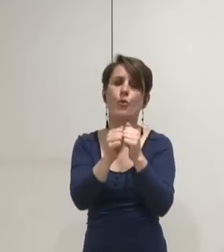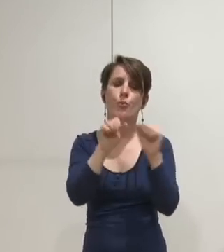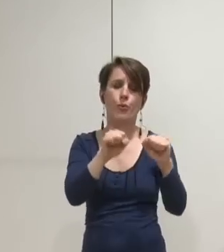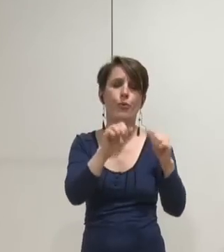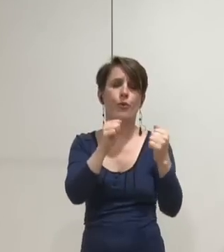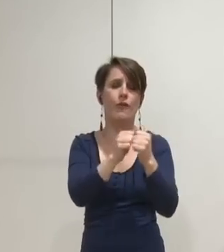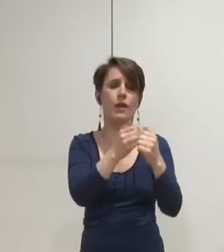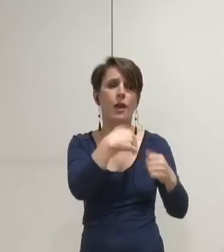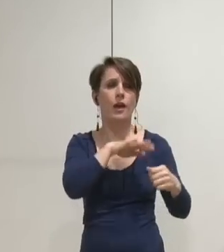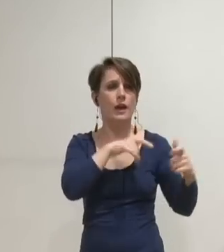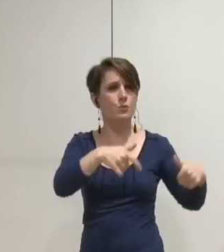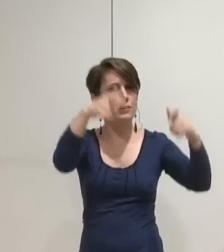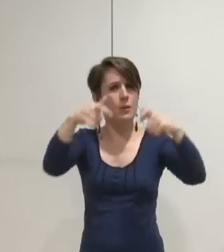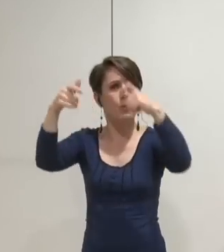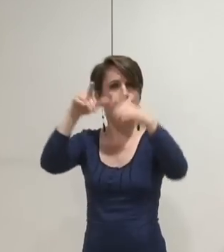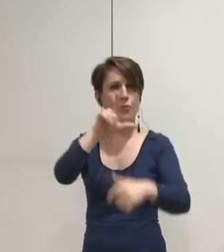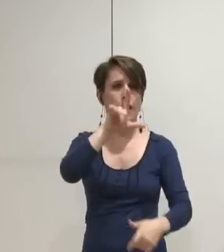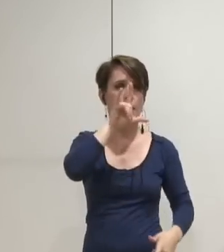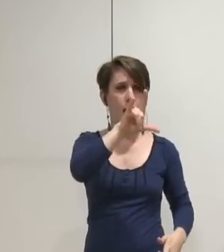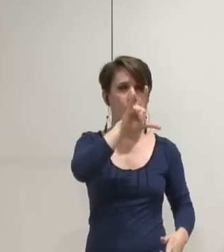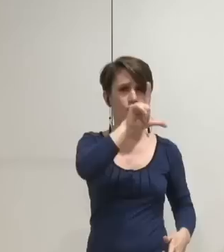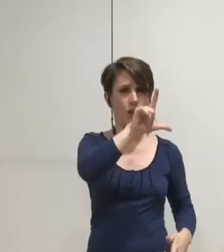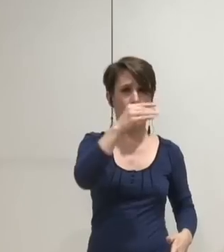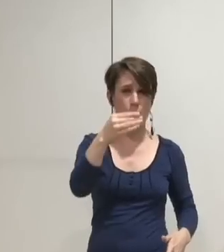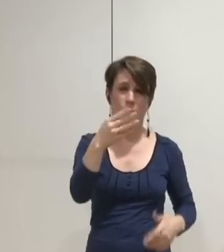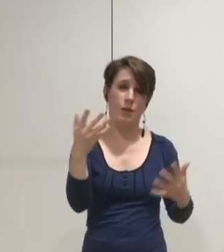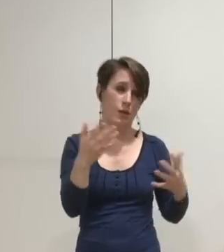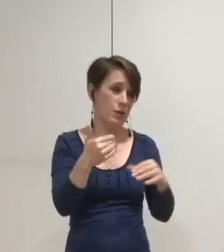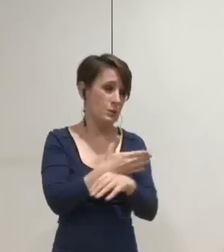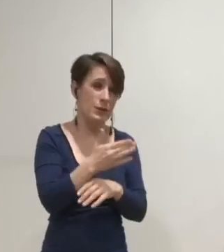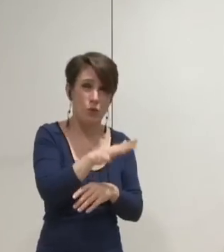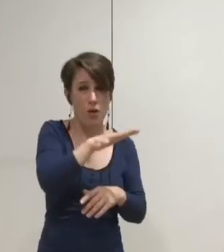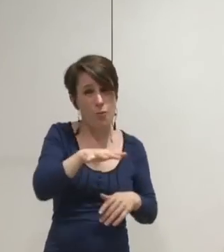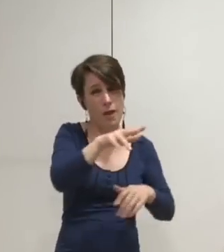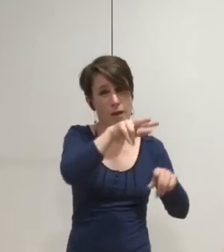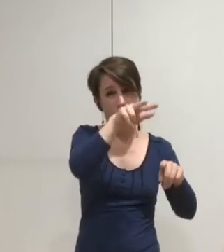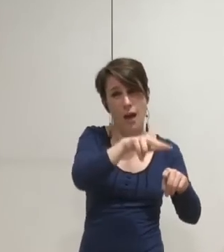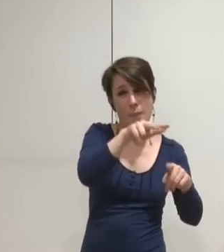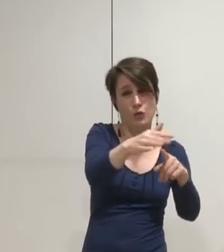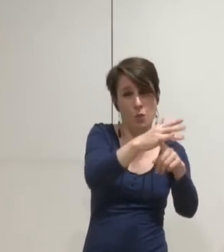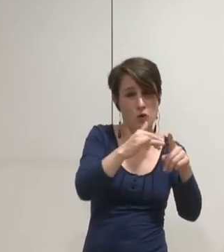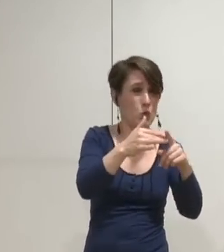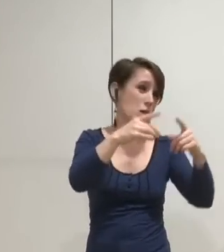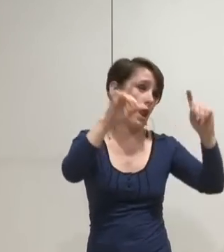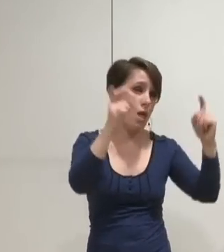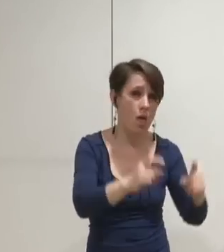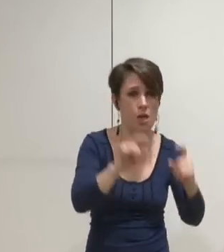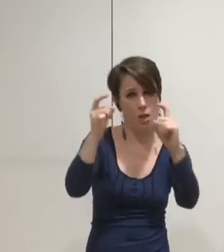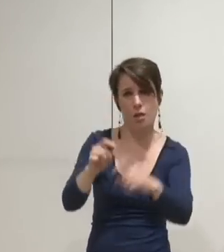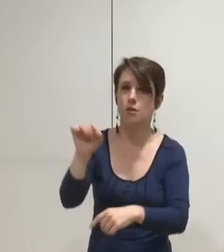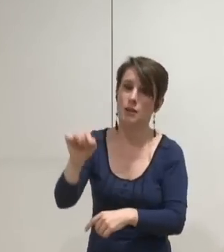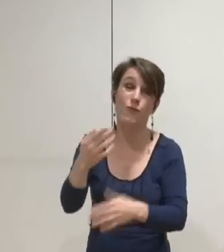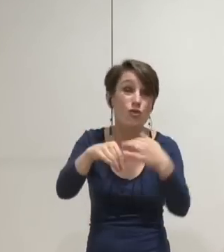il faut diminuer le pourcentage de logements sociaux dans ces quartiers il est indispensable de revenir à une mixité qui